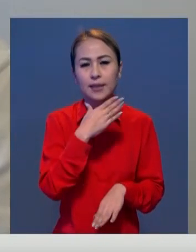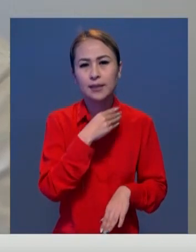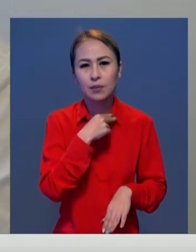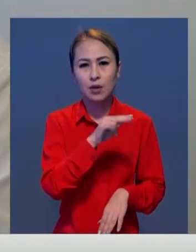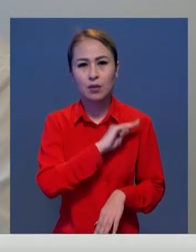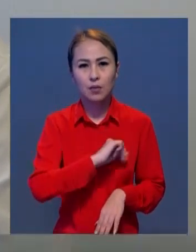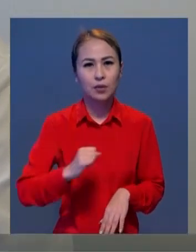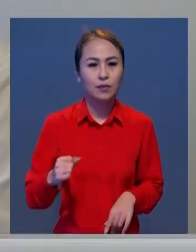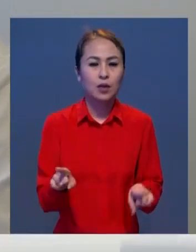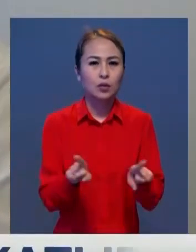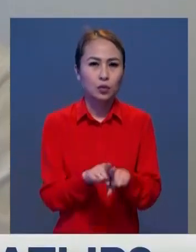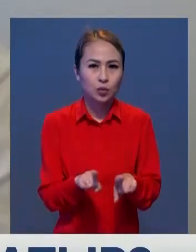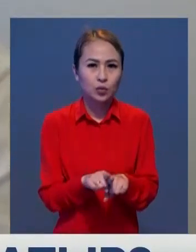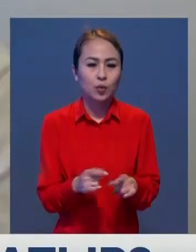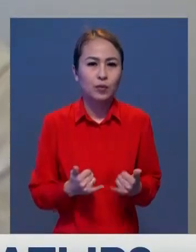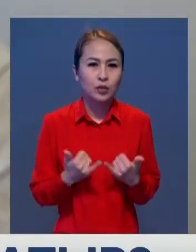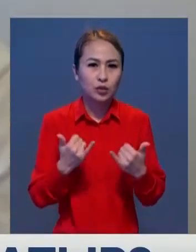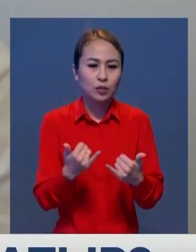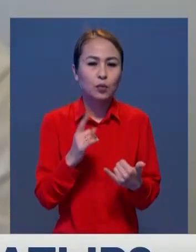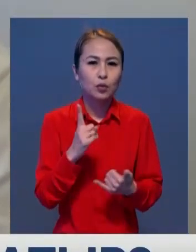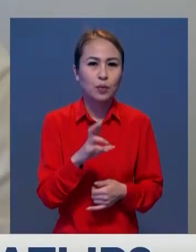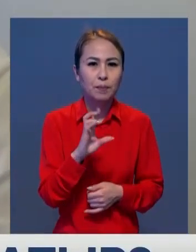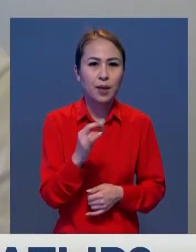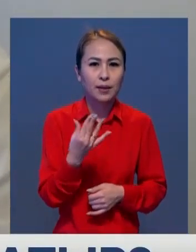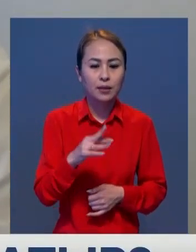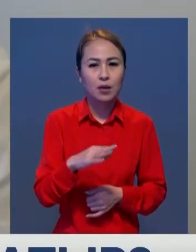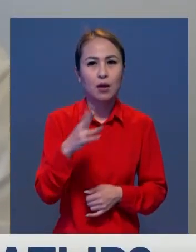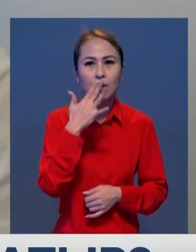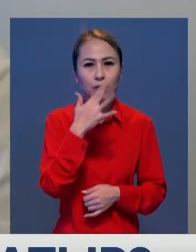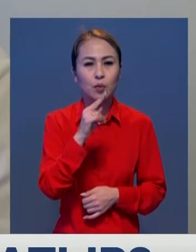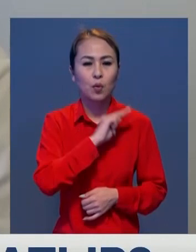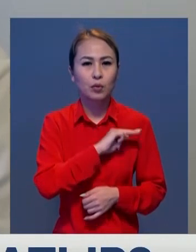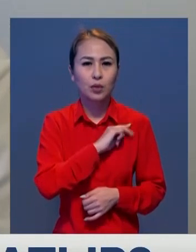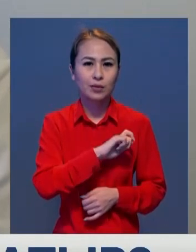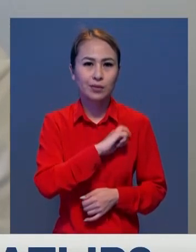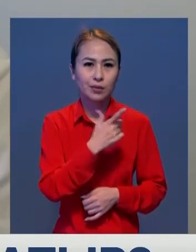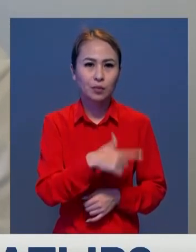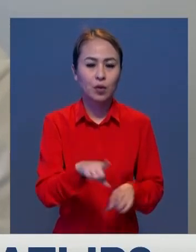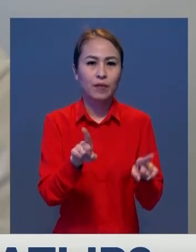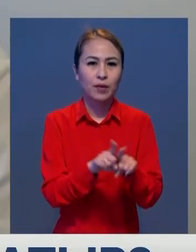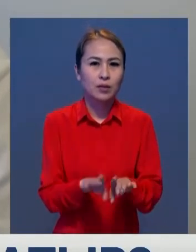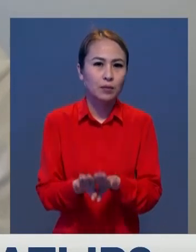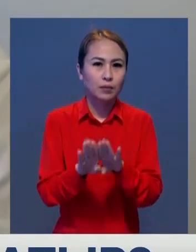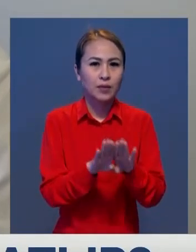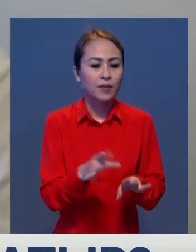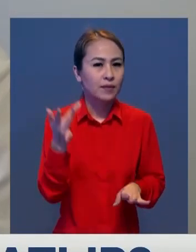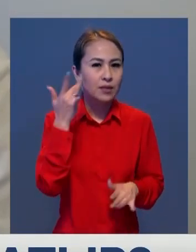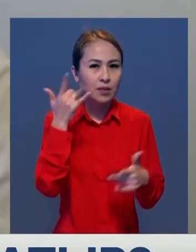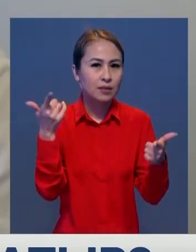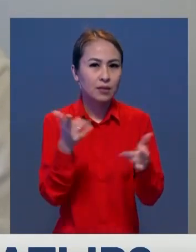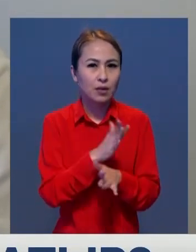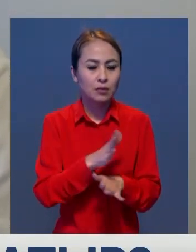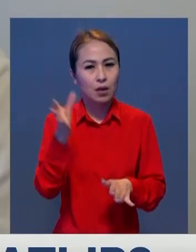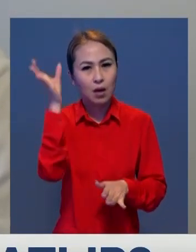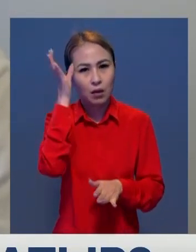әріптестерім үшін де үлкен мәртебе деп санайым. Өйткені Бельгияда шетелде білім алу туралы дипломның бәрі бірдей мойындала бермейді.